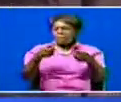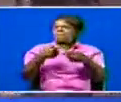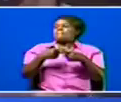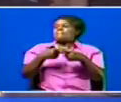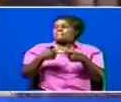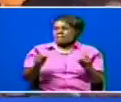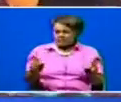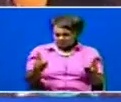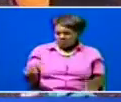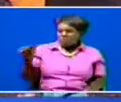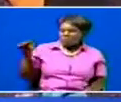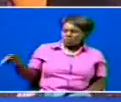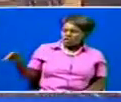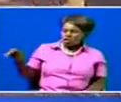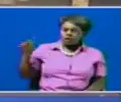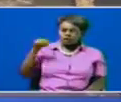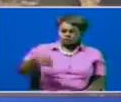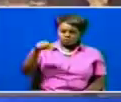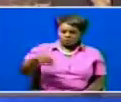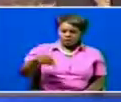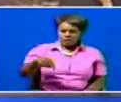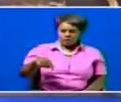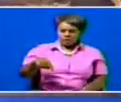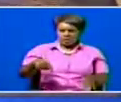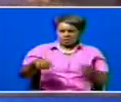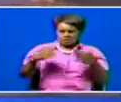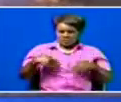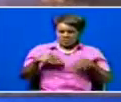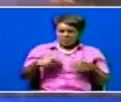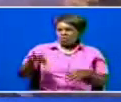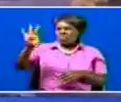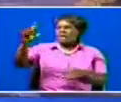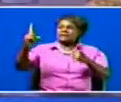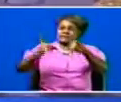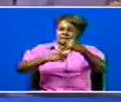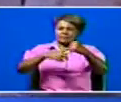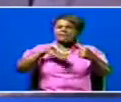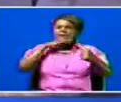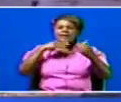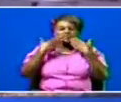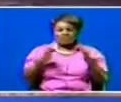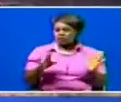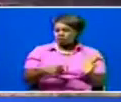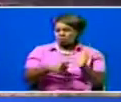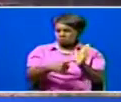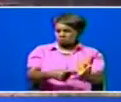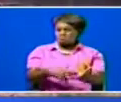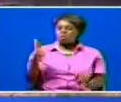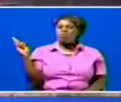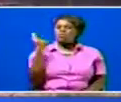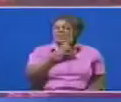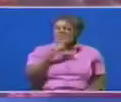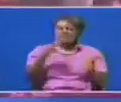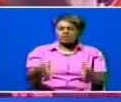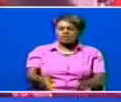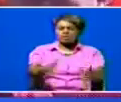Lakini kisa cha alfajiri ya leo eneo la Migaa ambapo watu wasiopungua 36 wameaga dunia kimedhihirisha hatari ya barabara